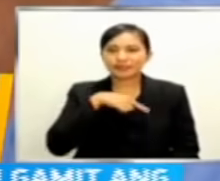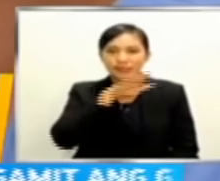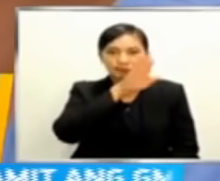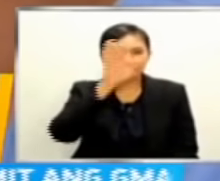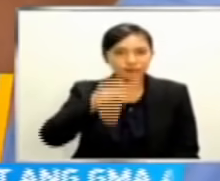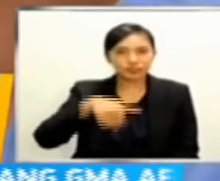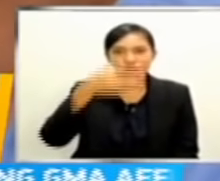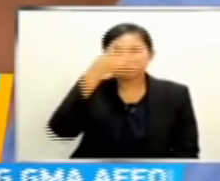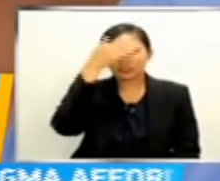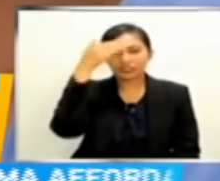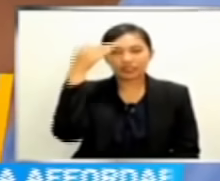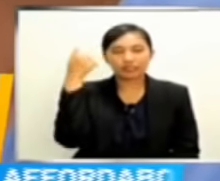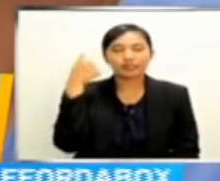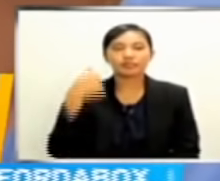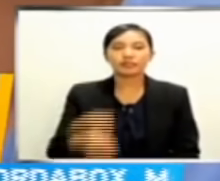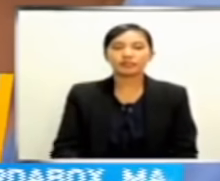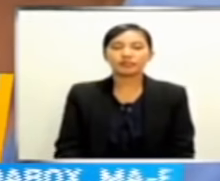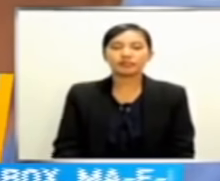Kasi